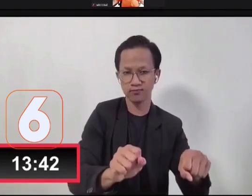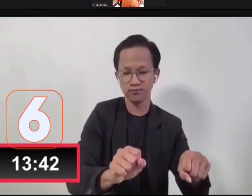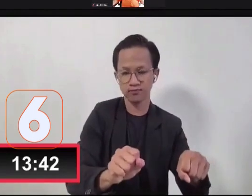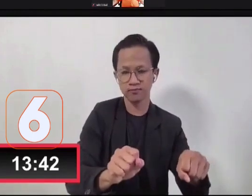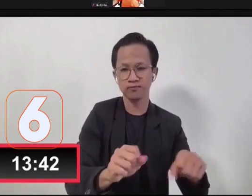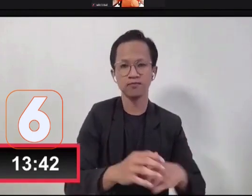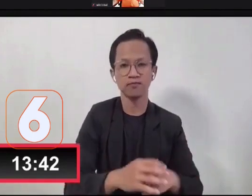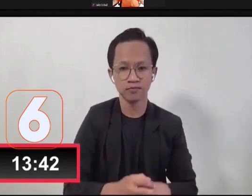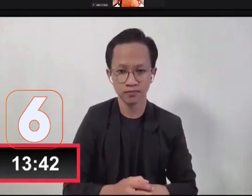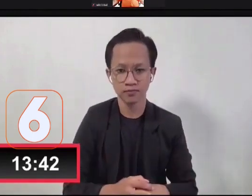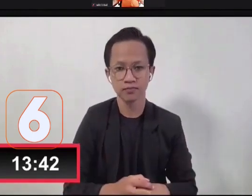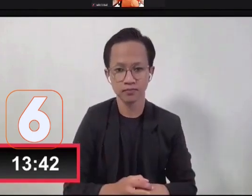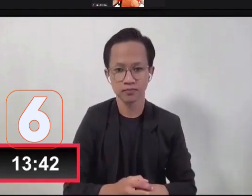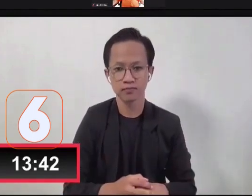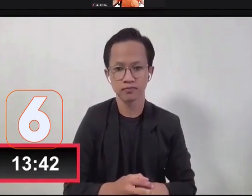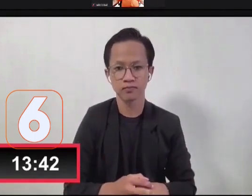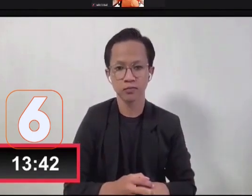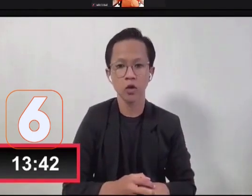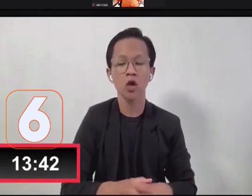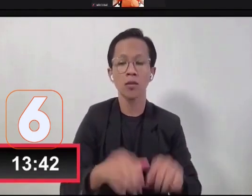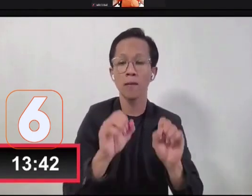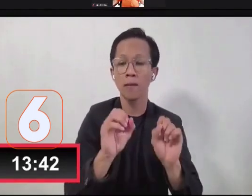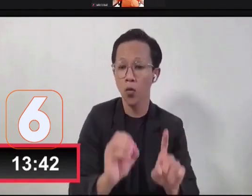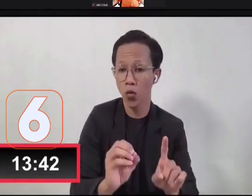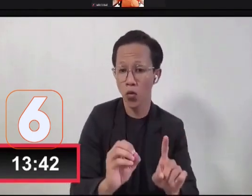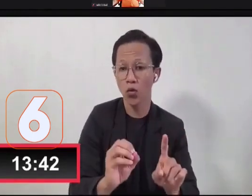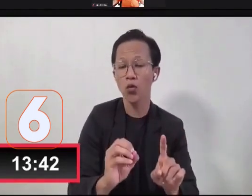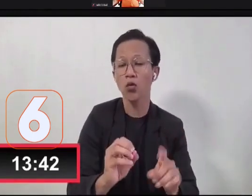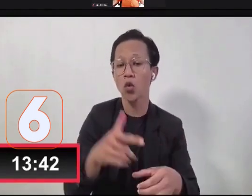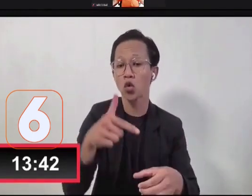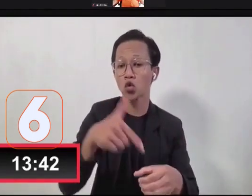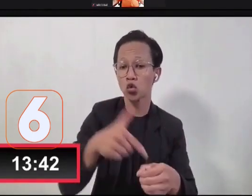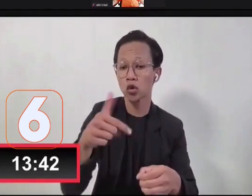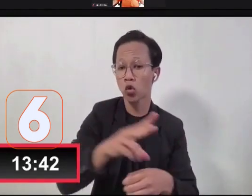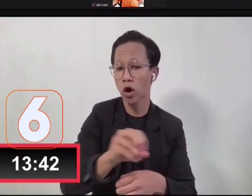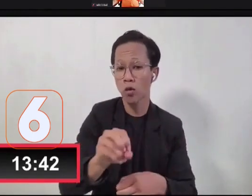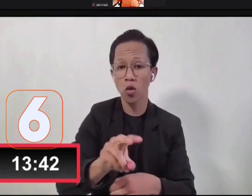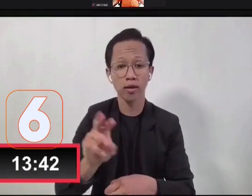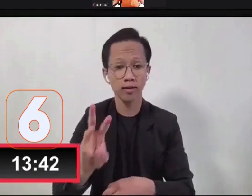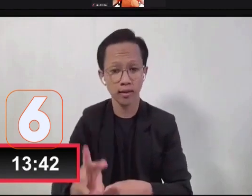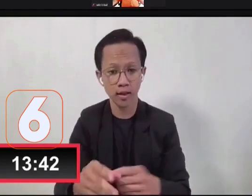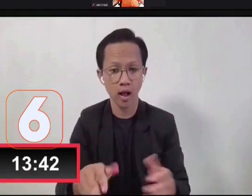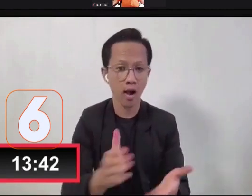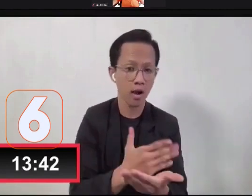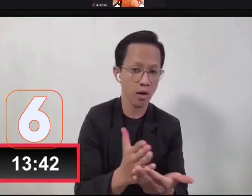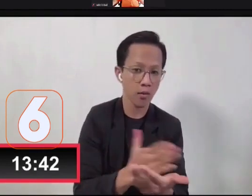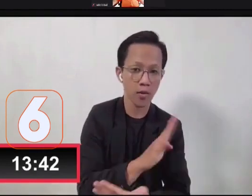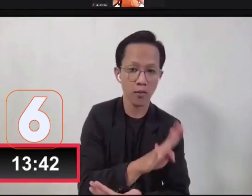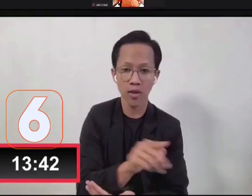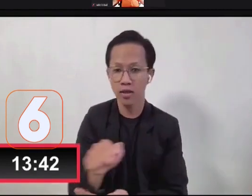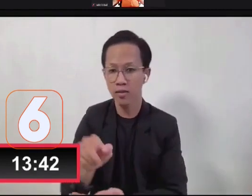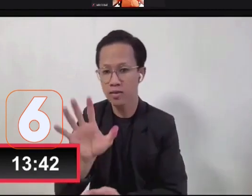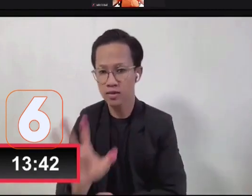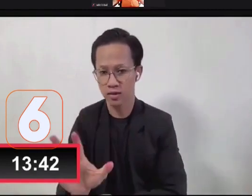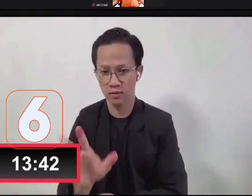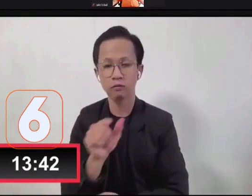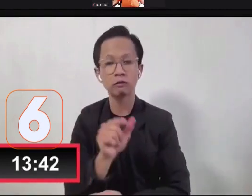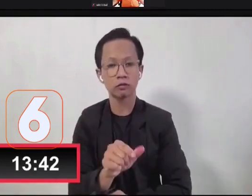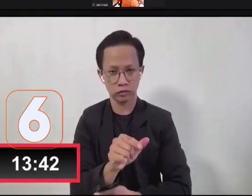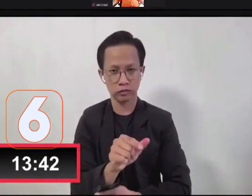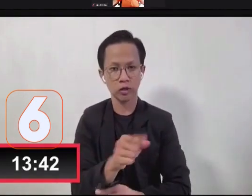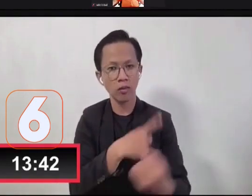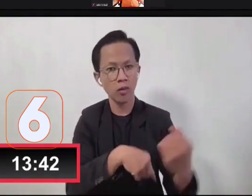disolasi dan perkara tanggal 10 Juli 2023 halaman 4 dan 5 Perubahan tersebut dapat terjadi pada kemampuan penglihatan